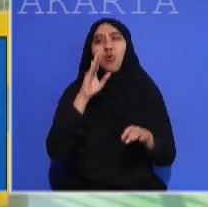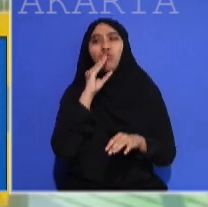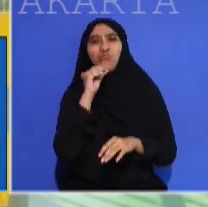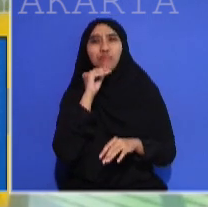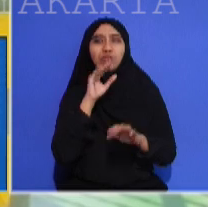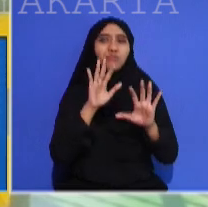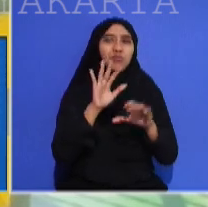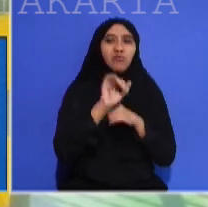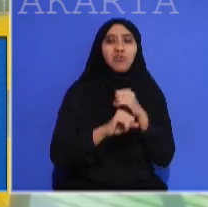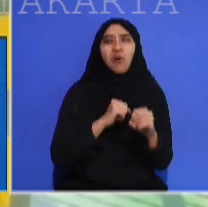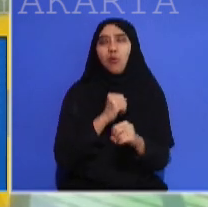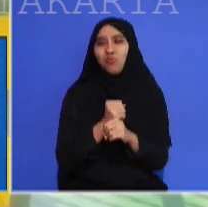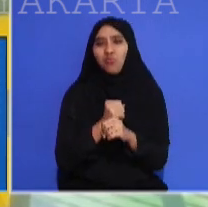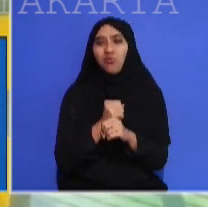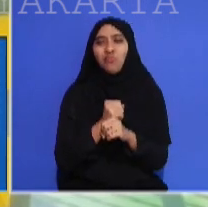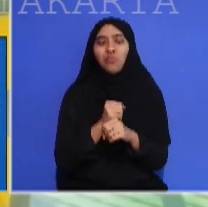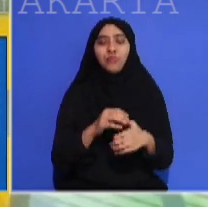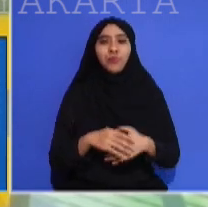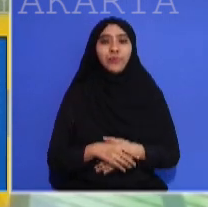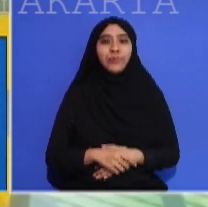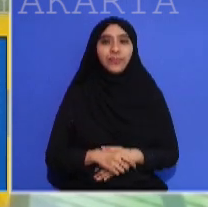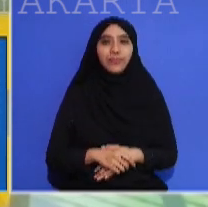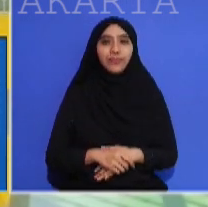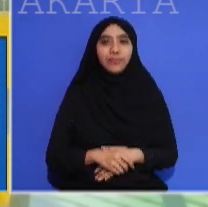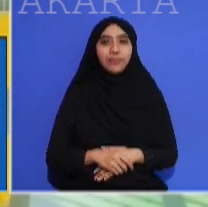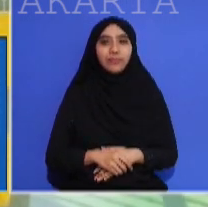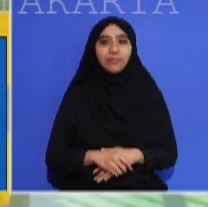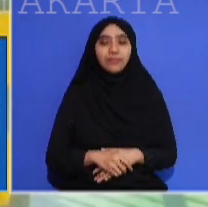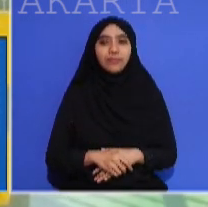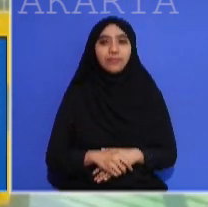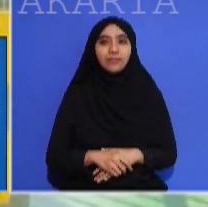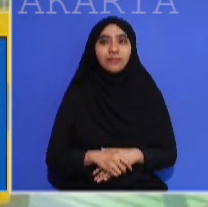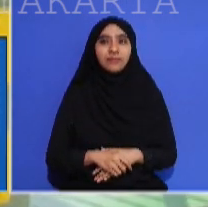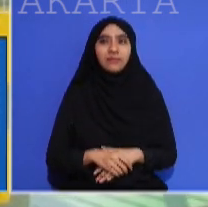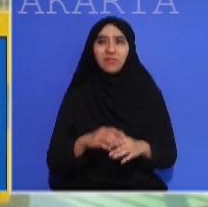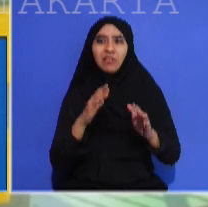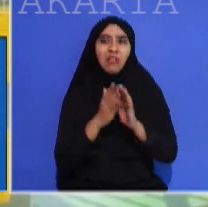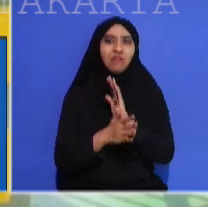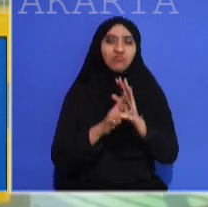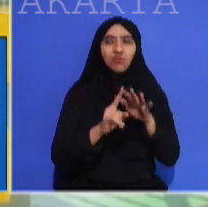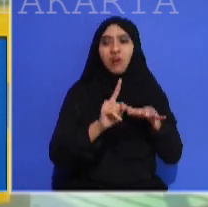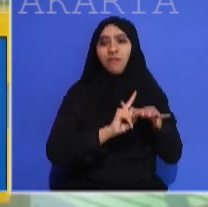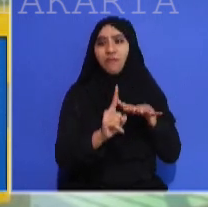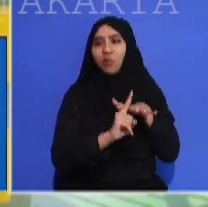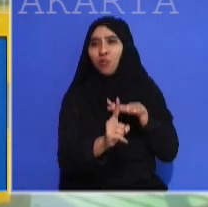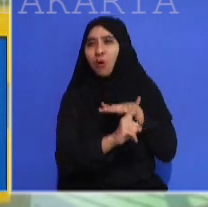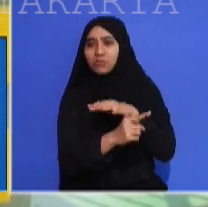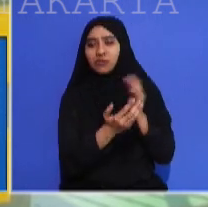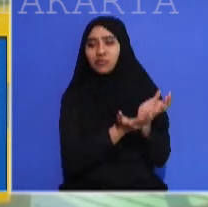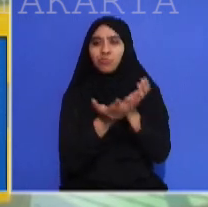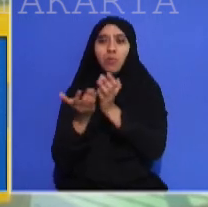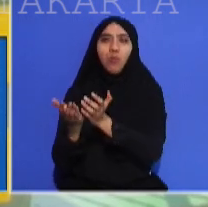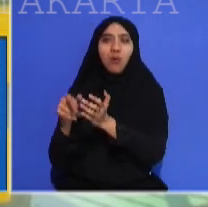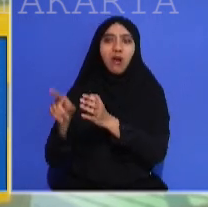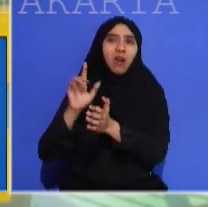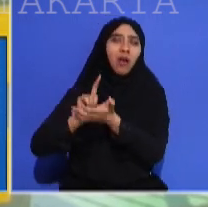10 tahun ini mengapung di permukaan air kemudian tindakan dievakuasi dan langsung di dilaporkan